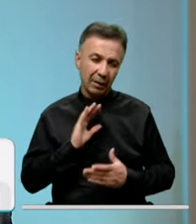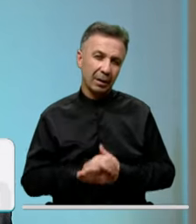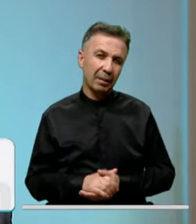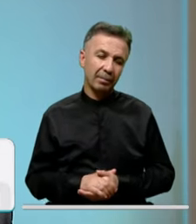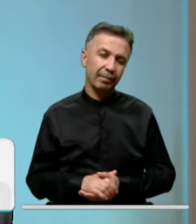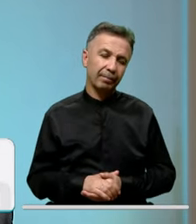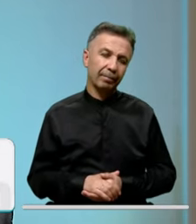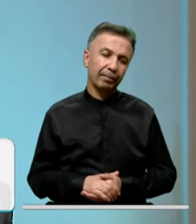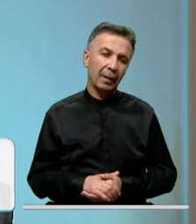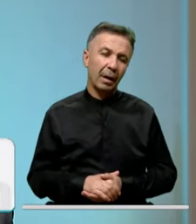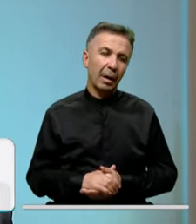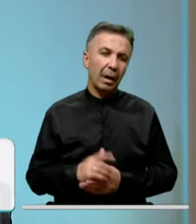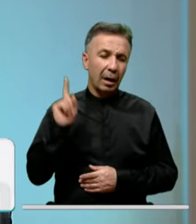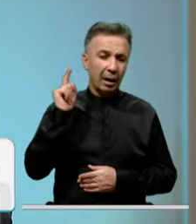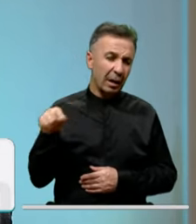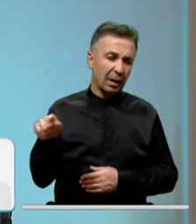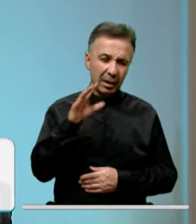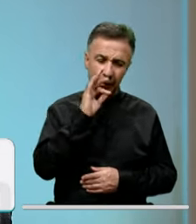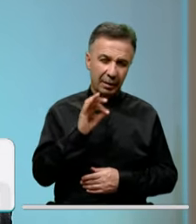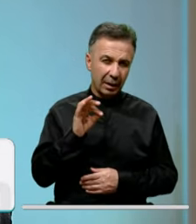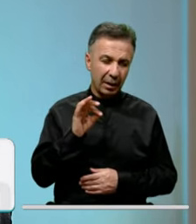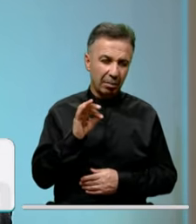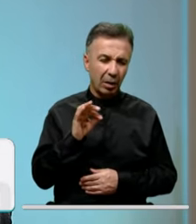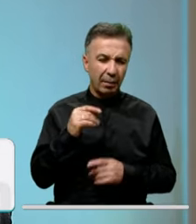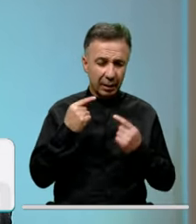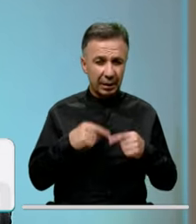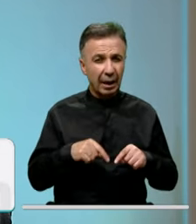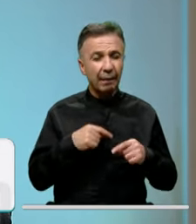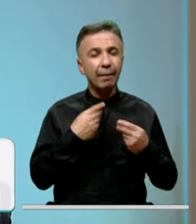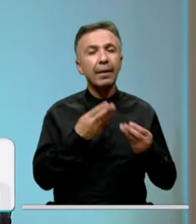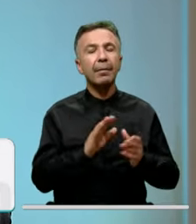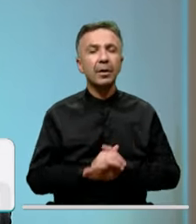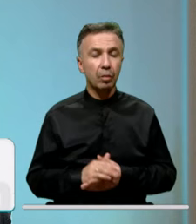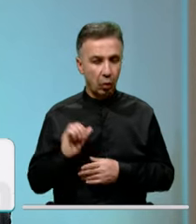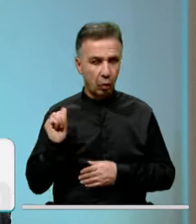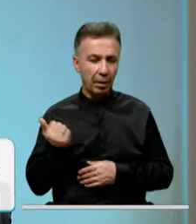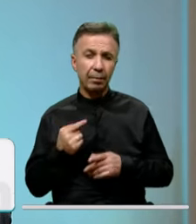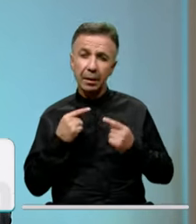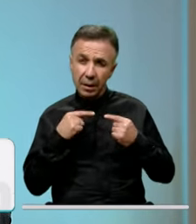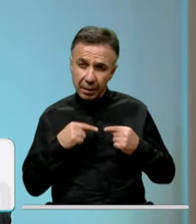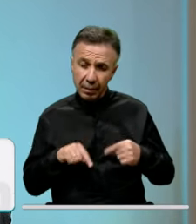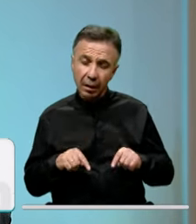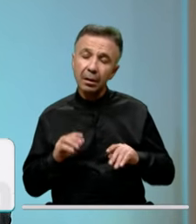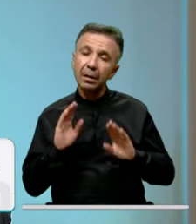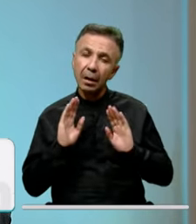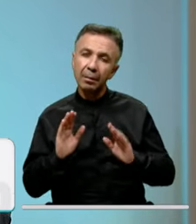kimsenin başına böyle bir imtihan vermesin. Bu önemli bir imtihandır. Ama